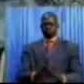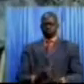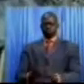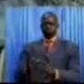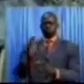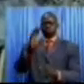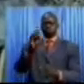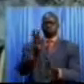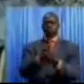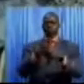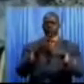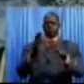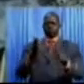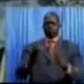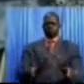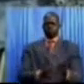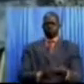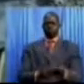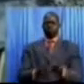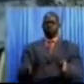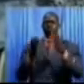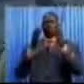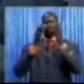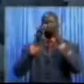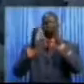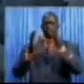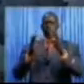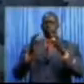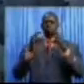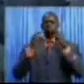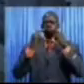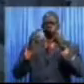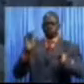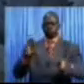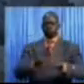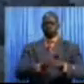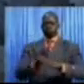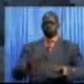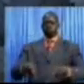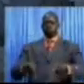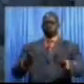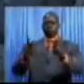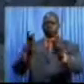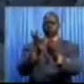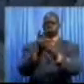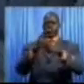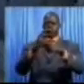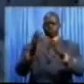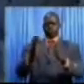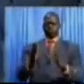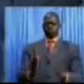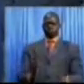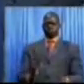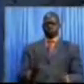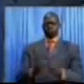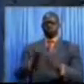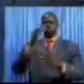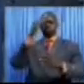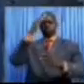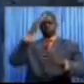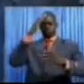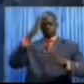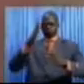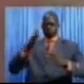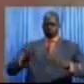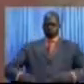cinquantaine de producteurs agricoles de la Comoé et du Houé. Cette formation a permis aux producteurs et productrices d'apprendre à monter correctement